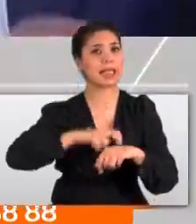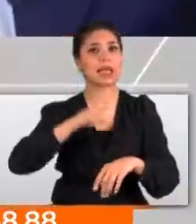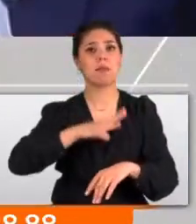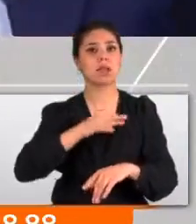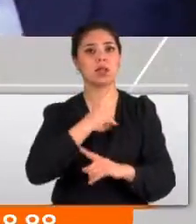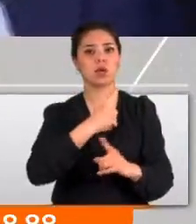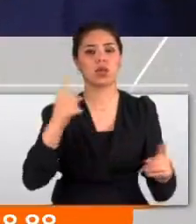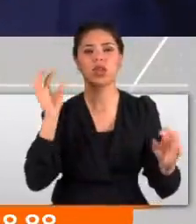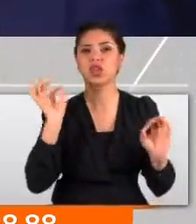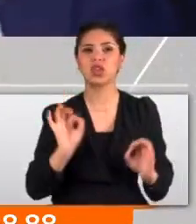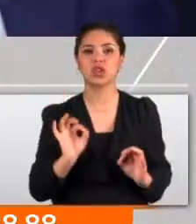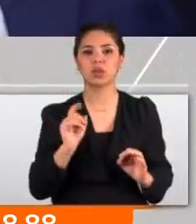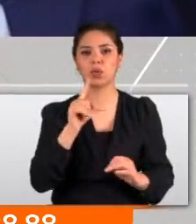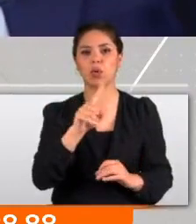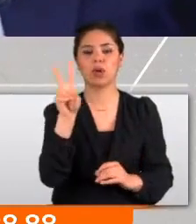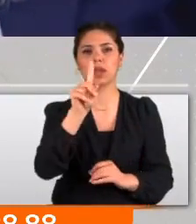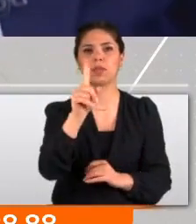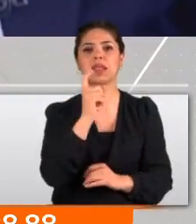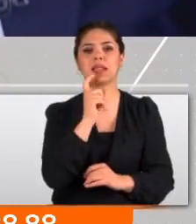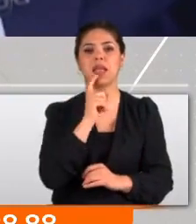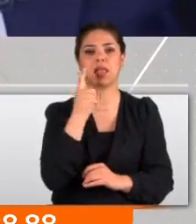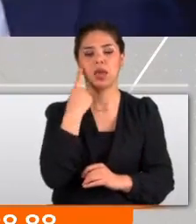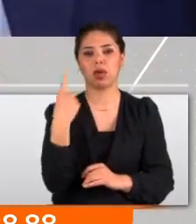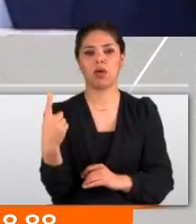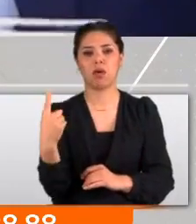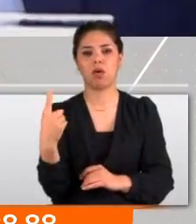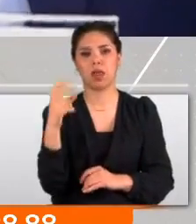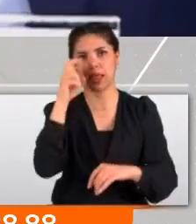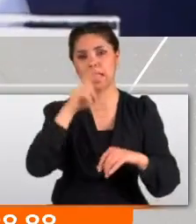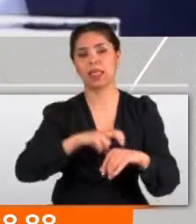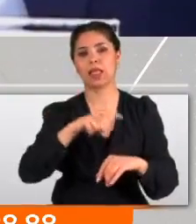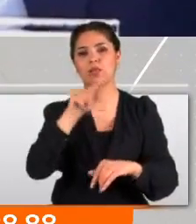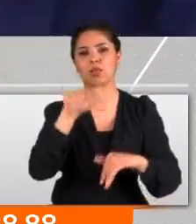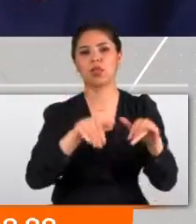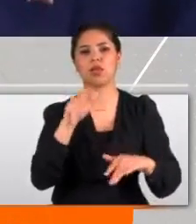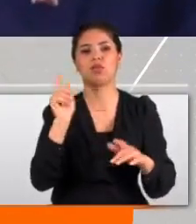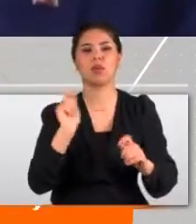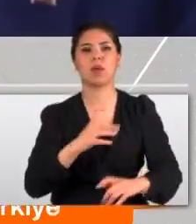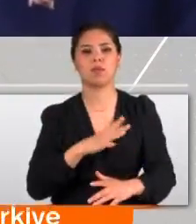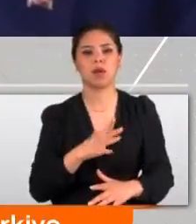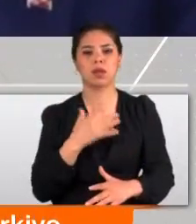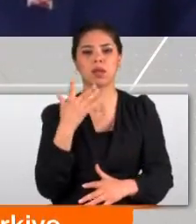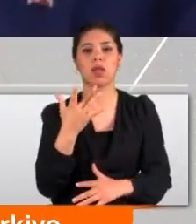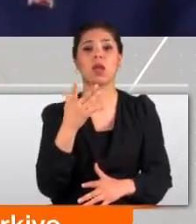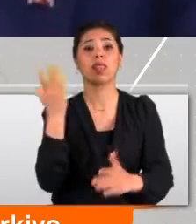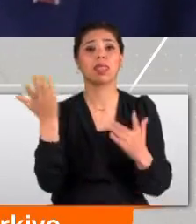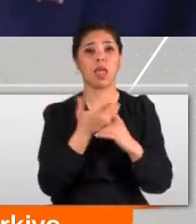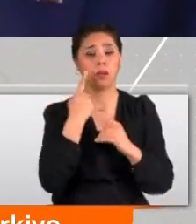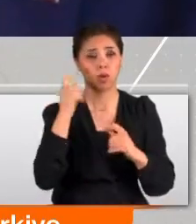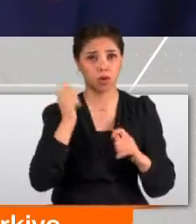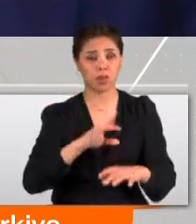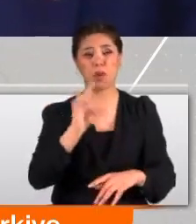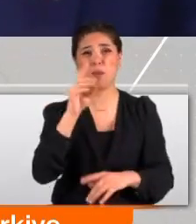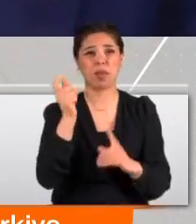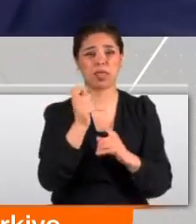istiyorlar dedi. Şimdi o 21 yılın intikamını bu seçimde almak istiyorlar. Darbeyle yapamadığını 15